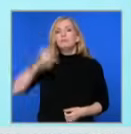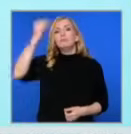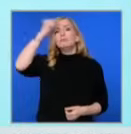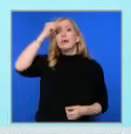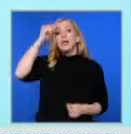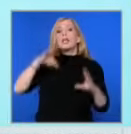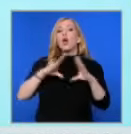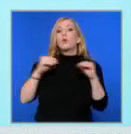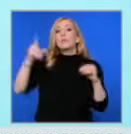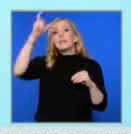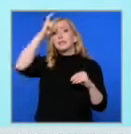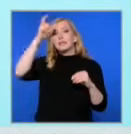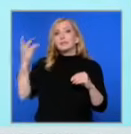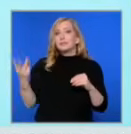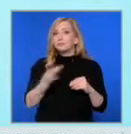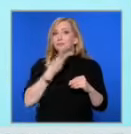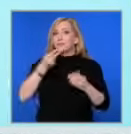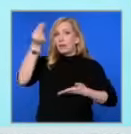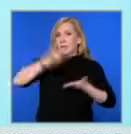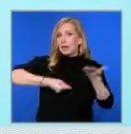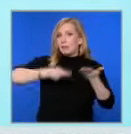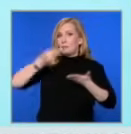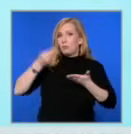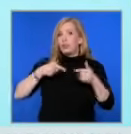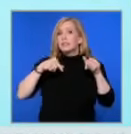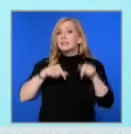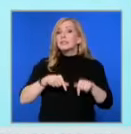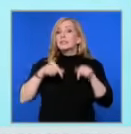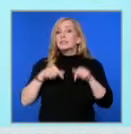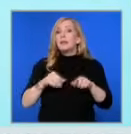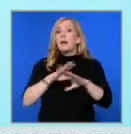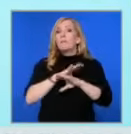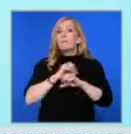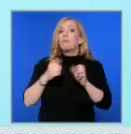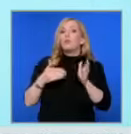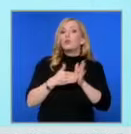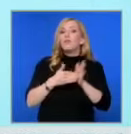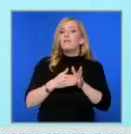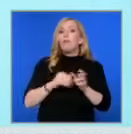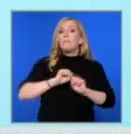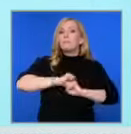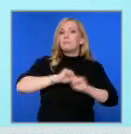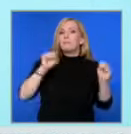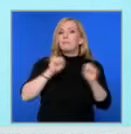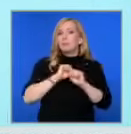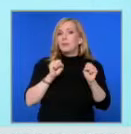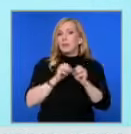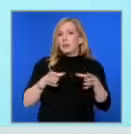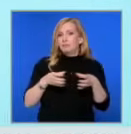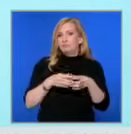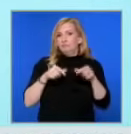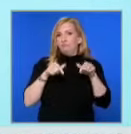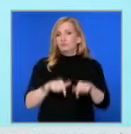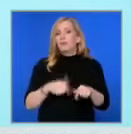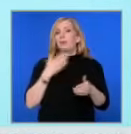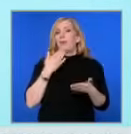България, Румъния и Турция подписаха меморандум за създаване на противоминна военноморска група в Черно море. Инициативата, създадена